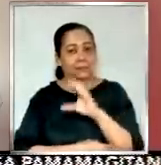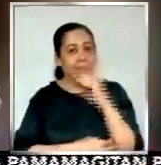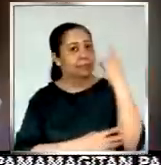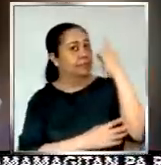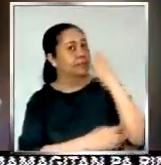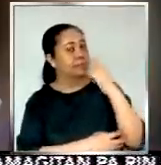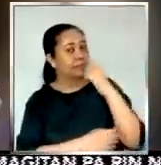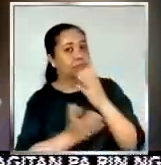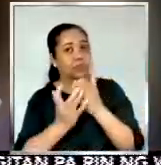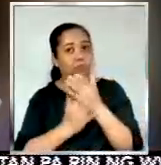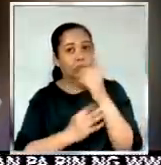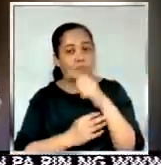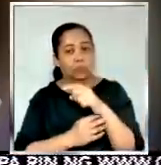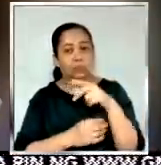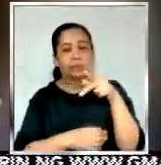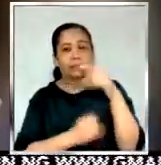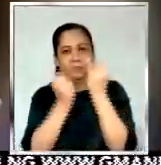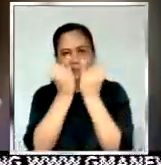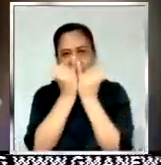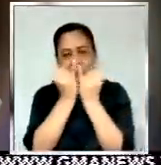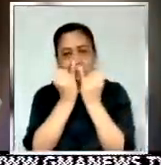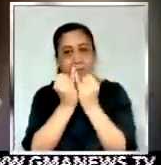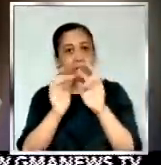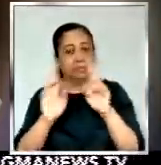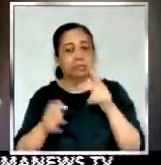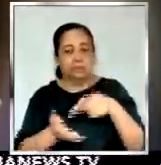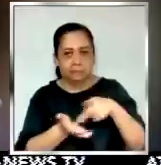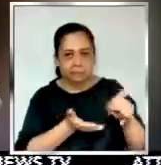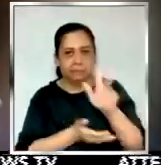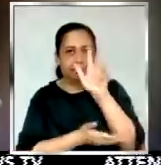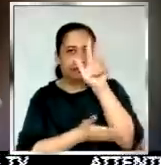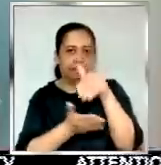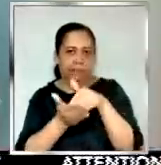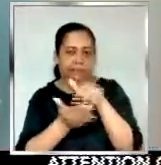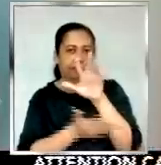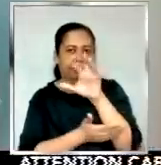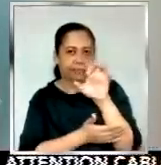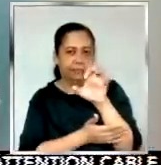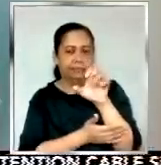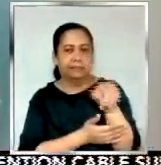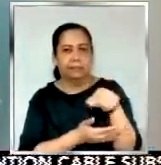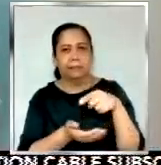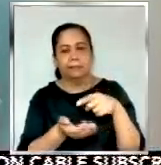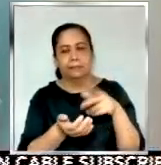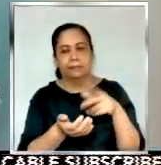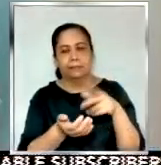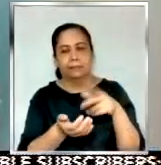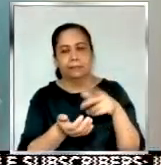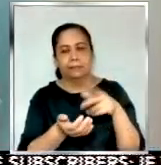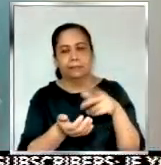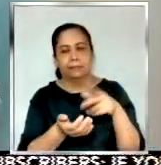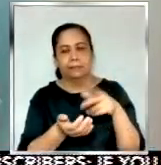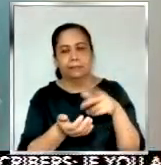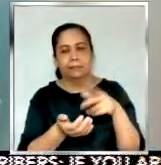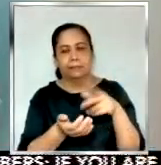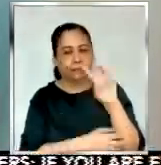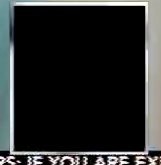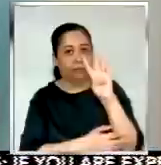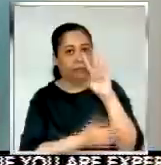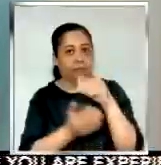pamamagitan ng PhilHealth. Yung mga handang magbayad, 3,500 pesos ang singil ng Red Cross sa OFW, 4,000 para